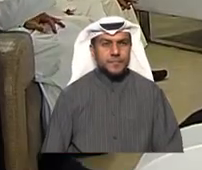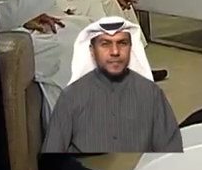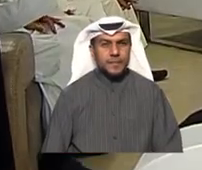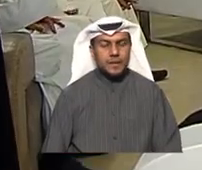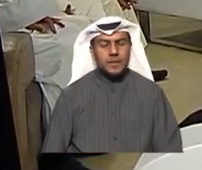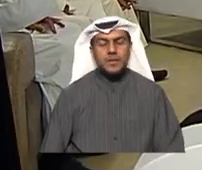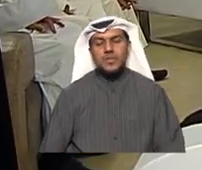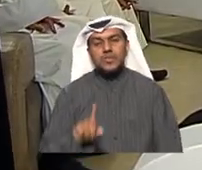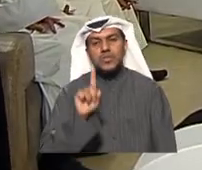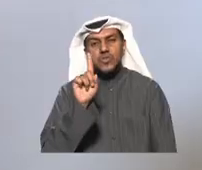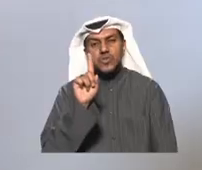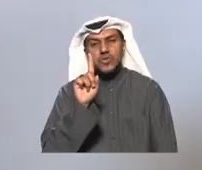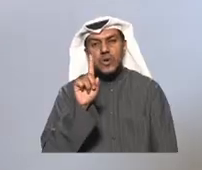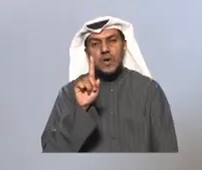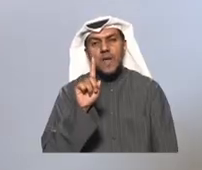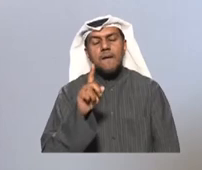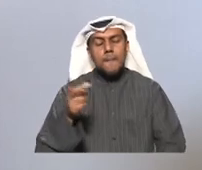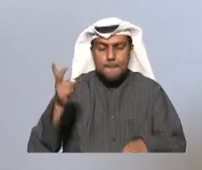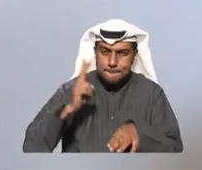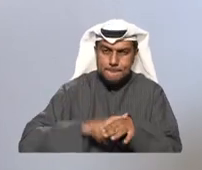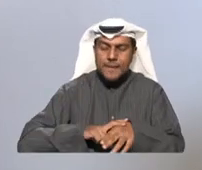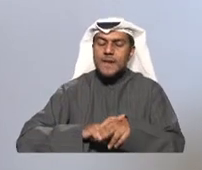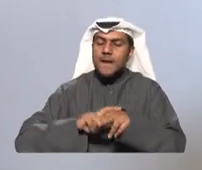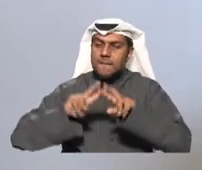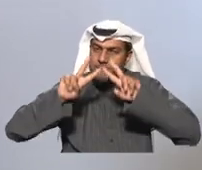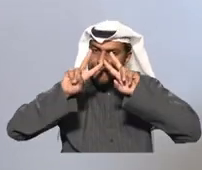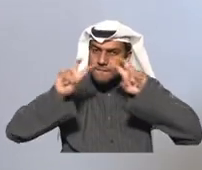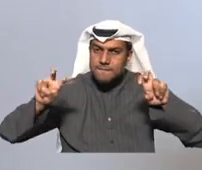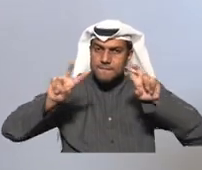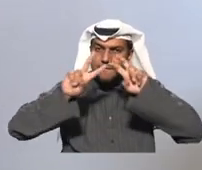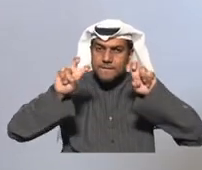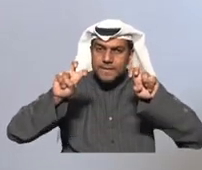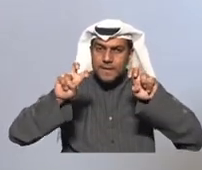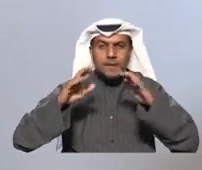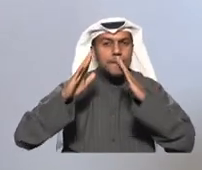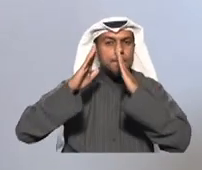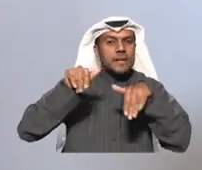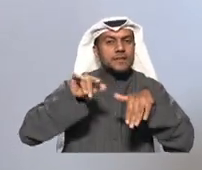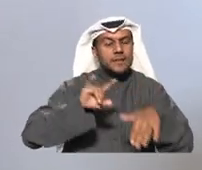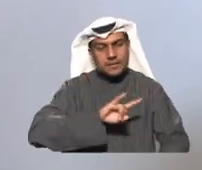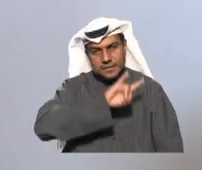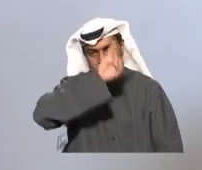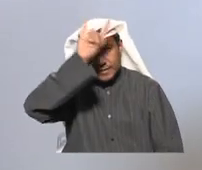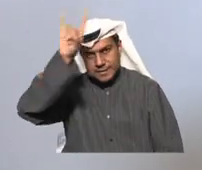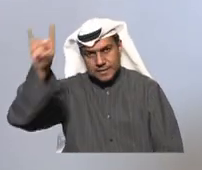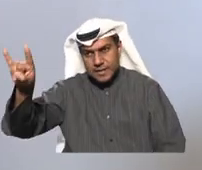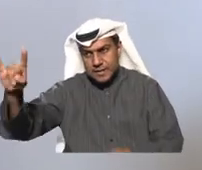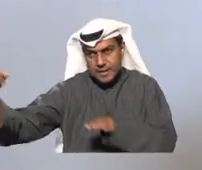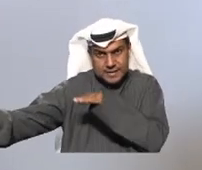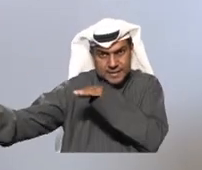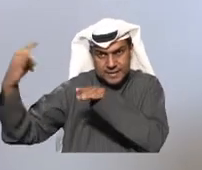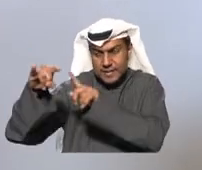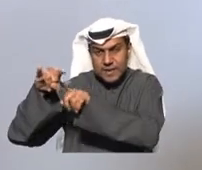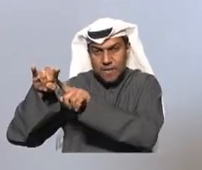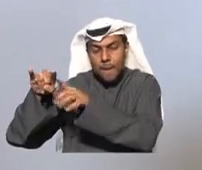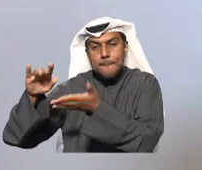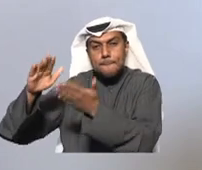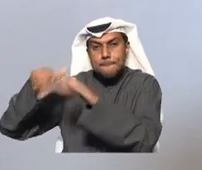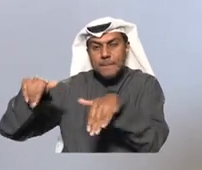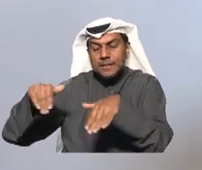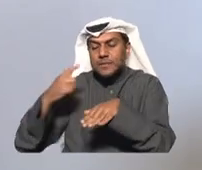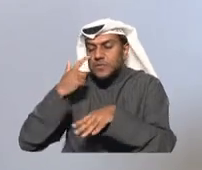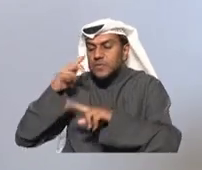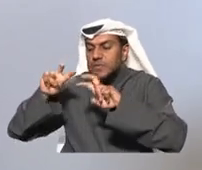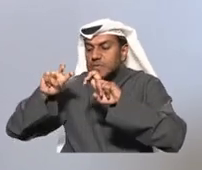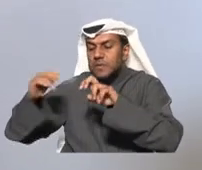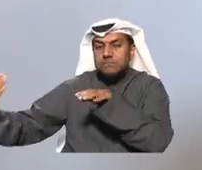سيكون هناك أيضا فحص إضافي في جمهورية مصر العربية للتأكد أن لا بعدم